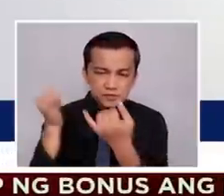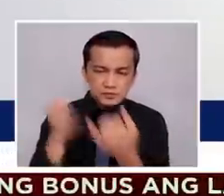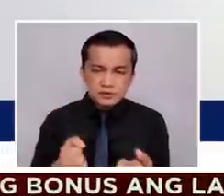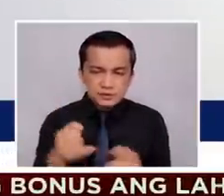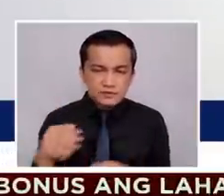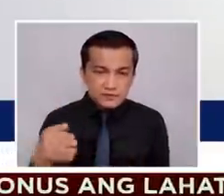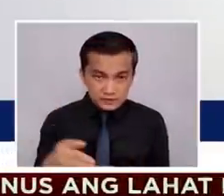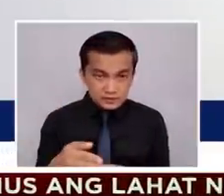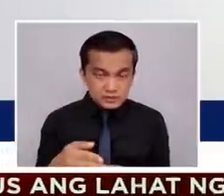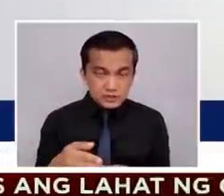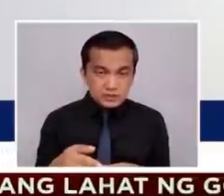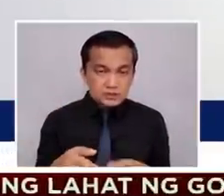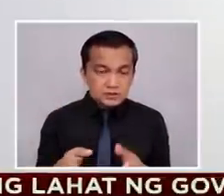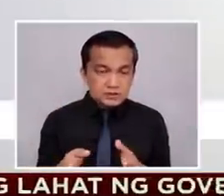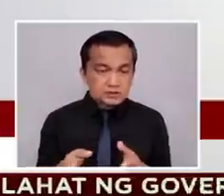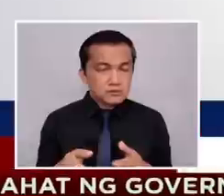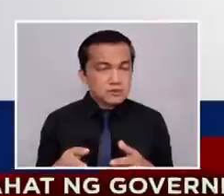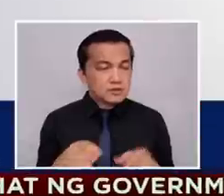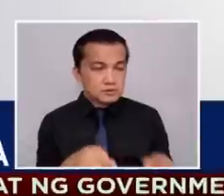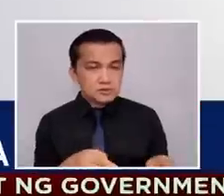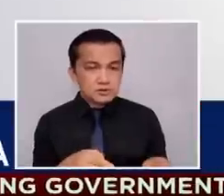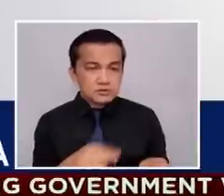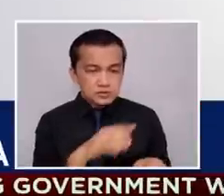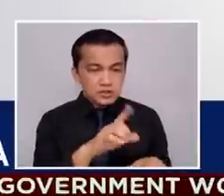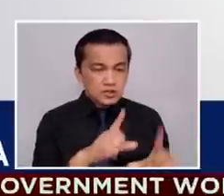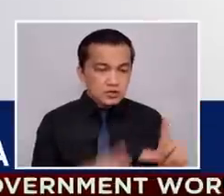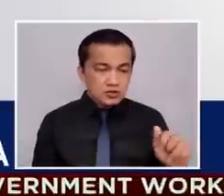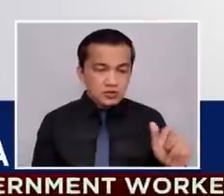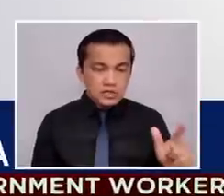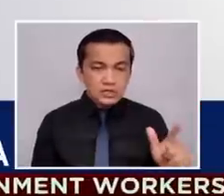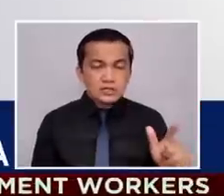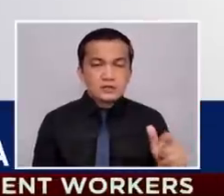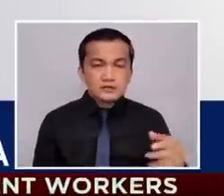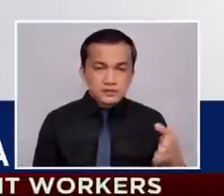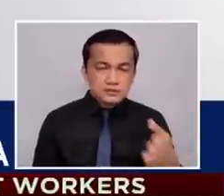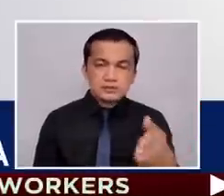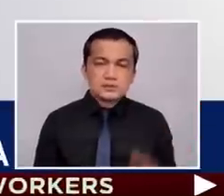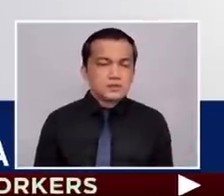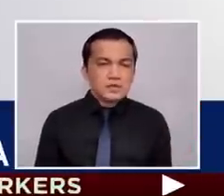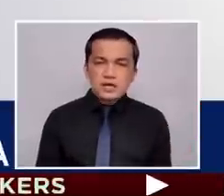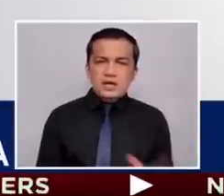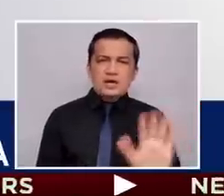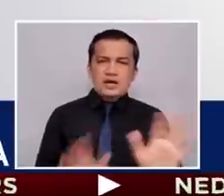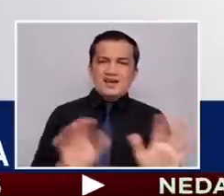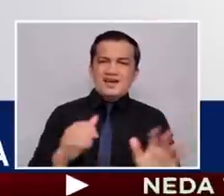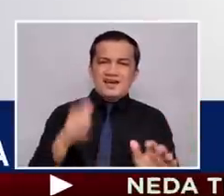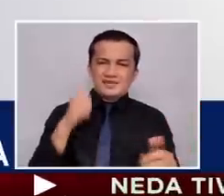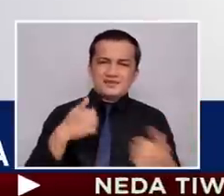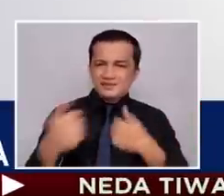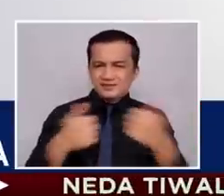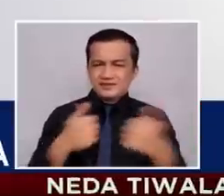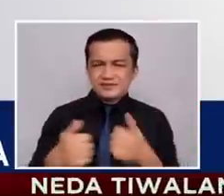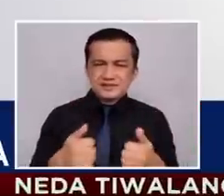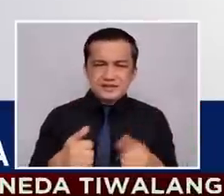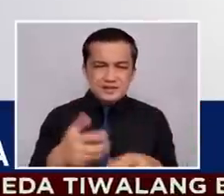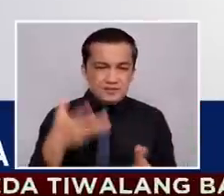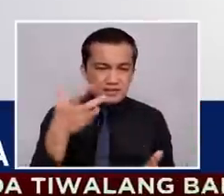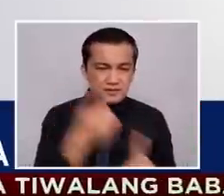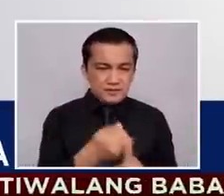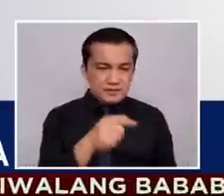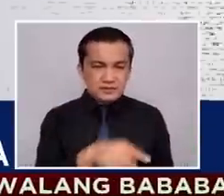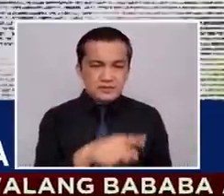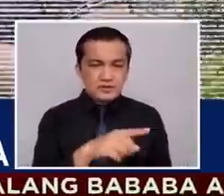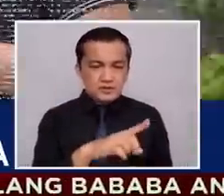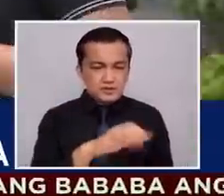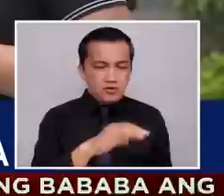products pati dito sa ating locally produced na mga isda. So ayaw natin magkaroon ng kompetisyon, maapektuhan itong ating